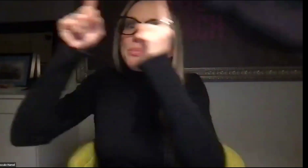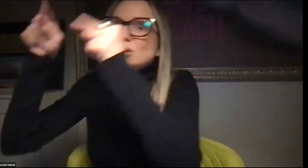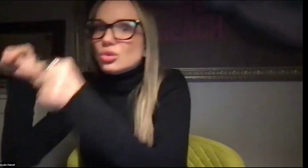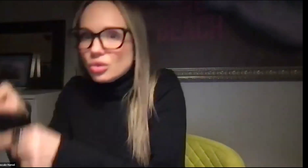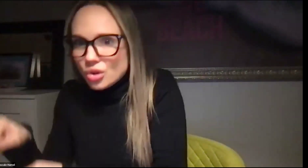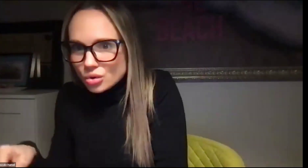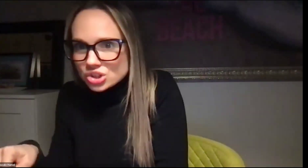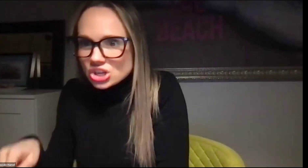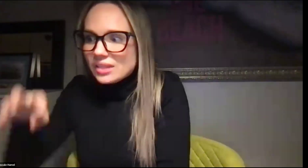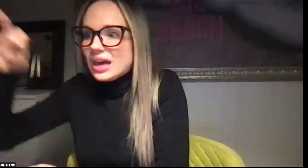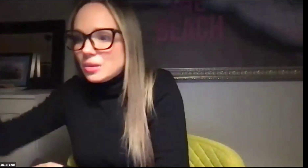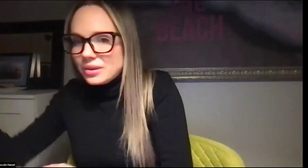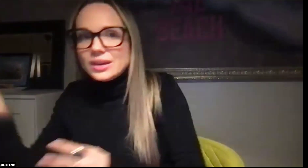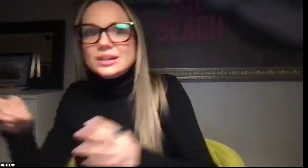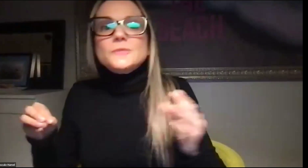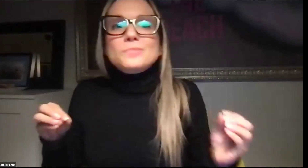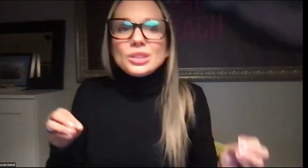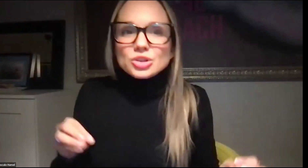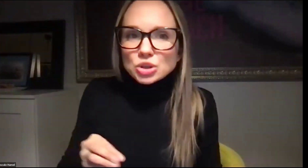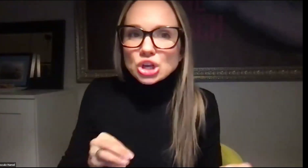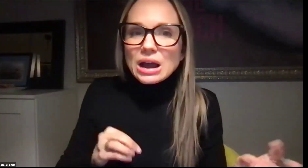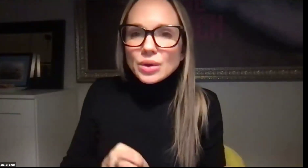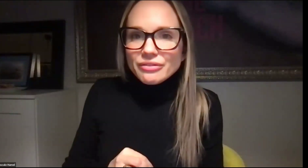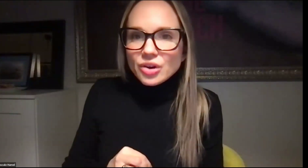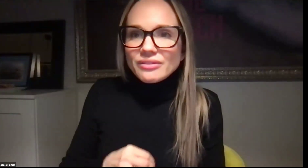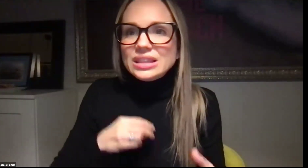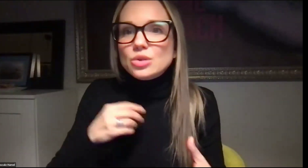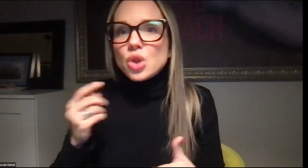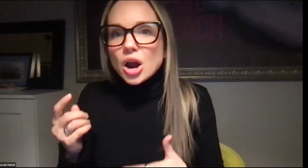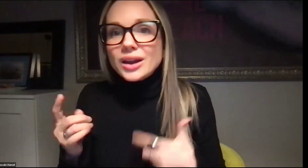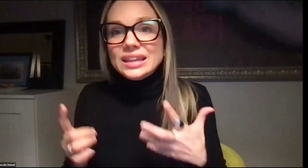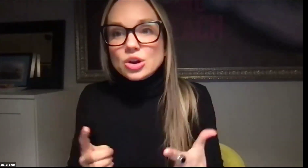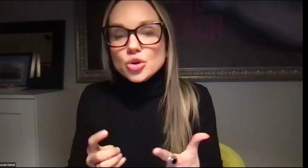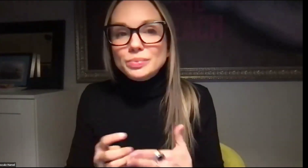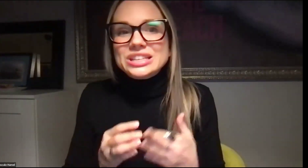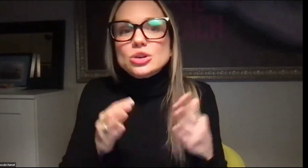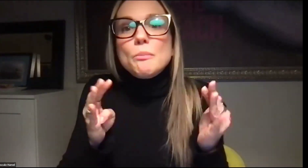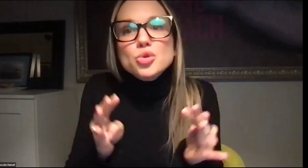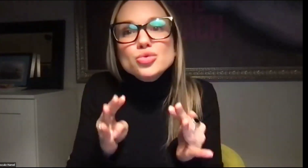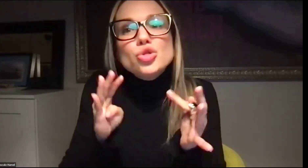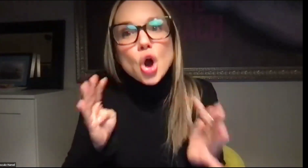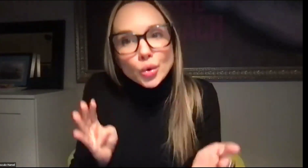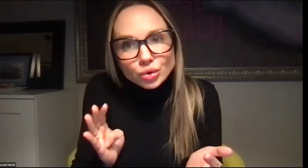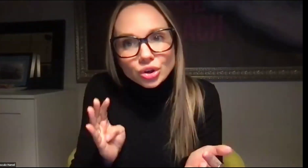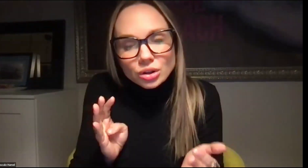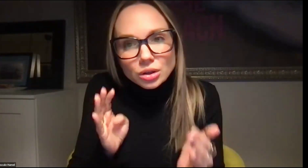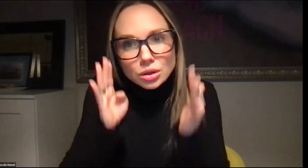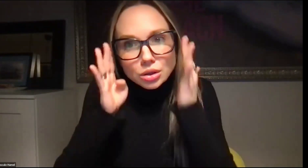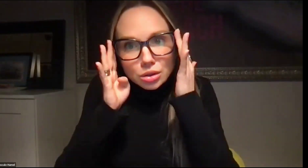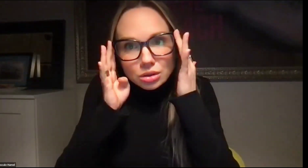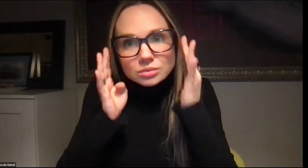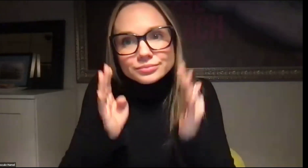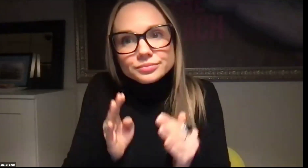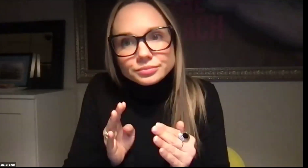là, il faut qu'on apporte un autre chandail. Puis c'est pour ça, quand on y va avec des couleurs et des couples qui sont plus neutres,